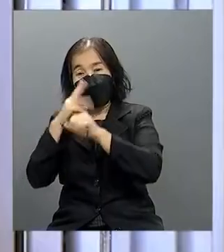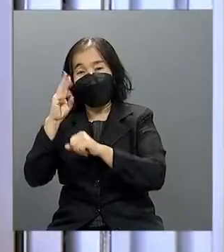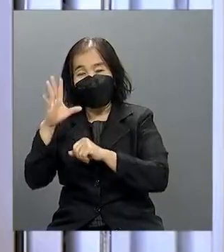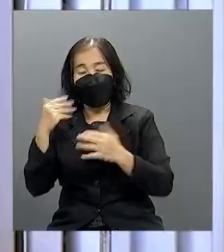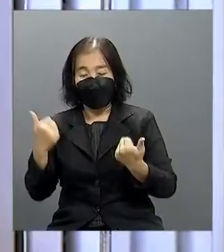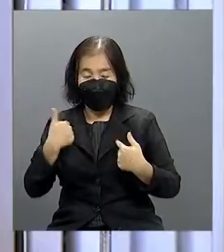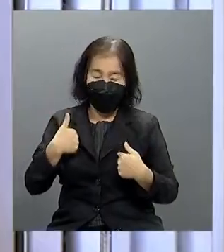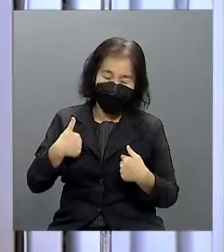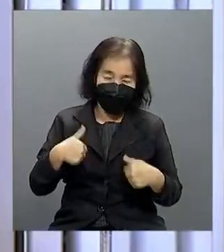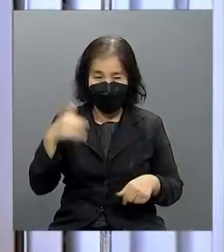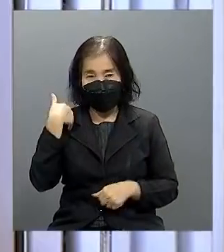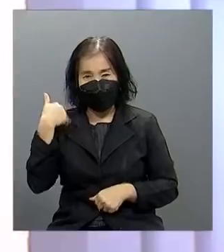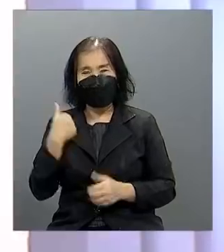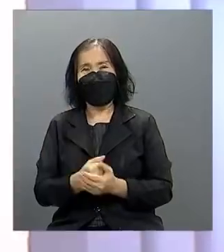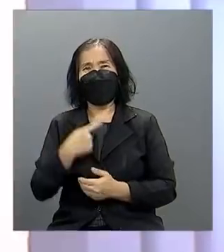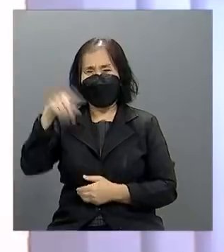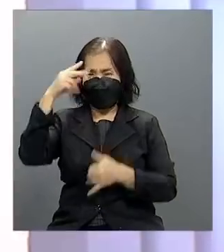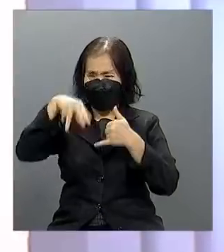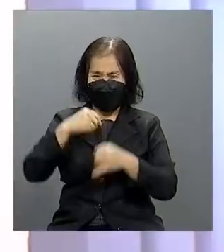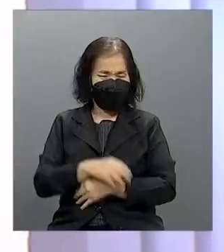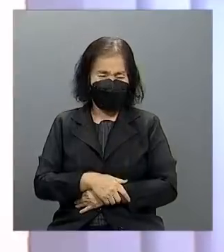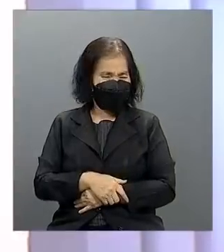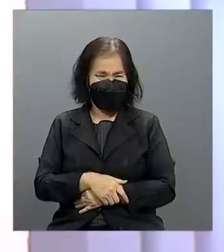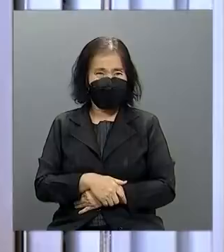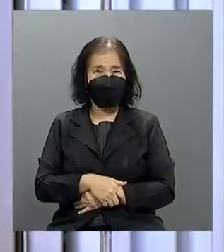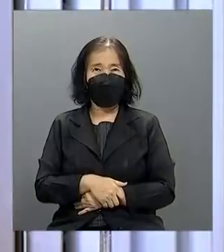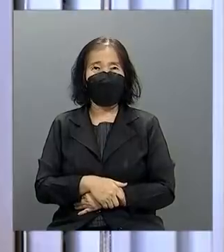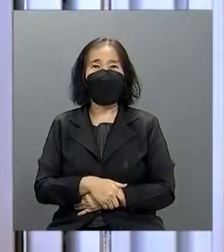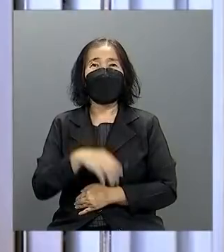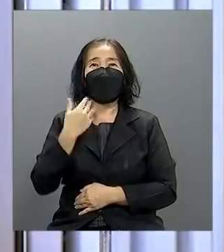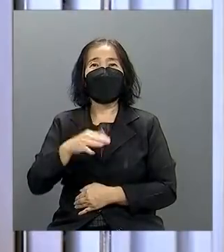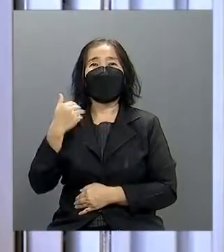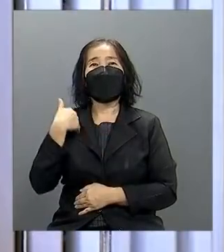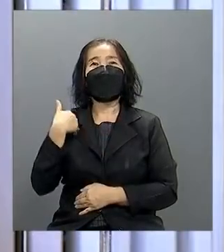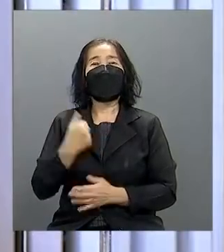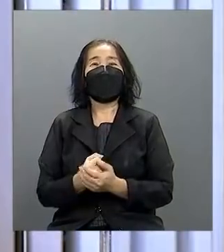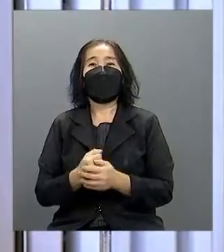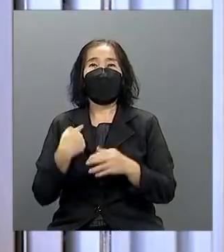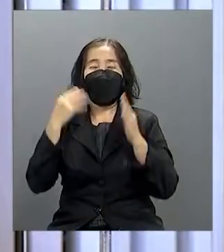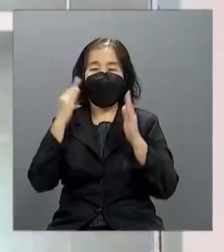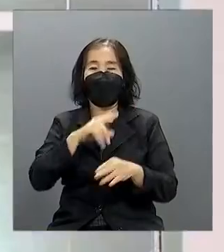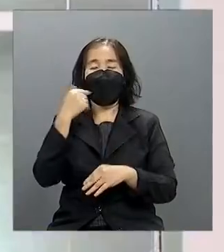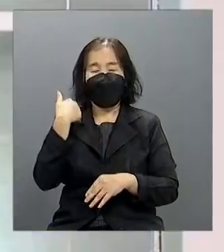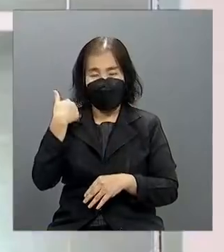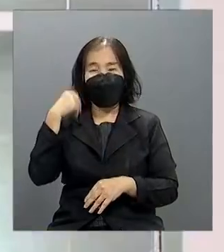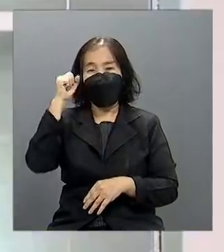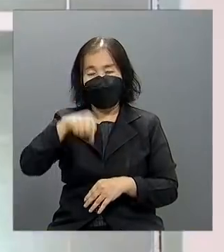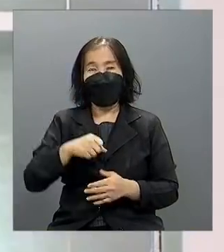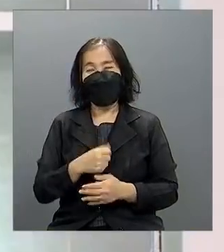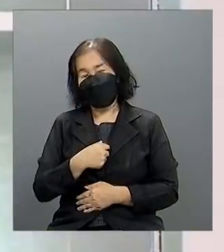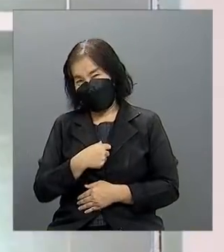คุณเนี่ยชอบหน้าบางผมนะใครติดเงินผมแค่หลัก10บาทนะผมก็ทวง ค่ะโอ้จริง ทวงจนลำคา